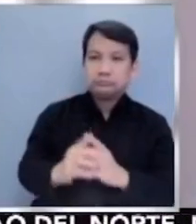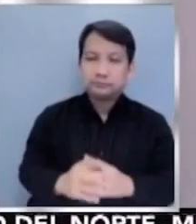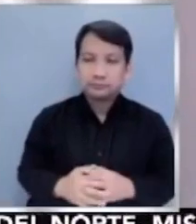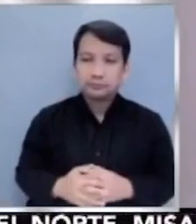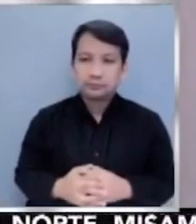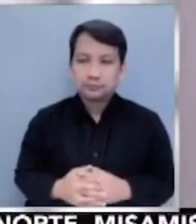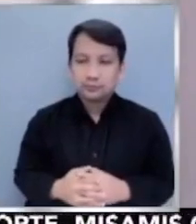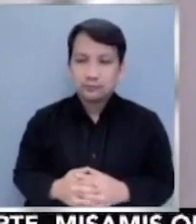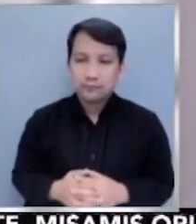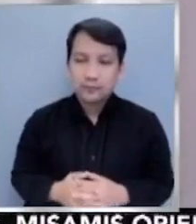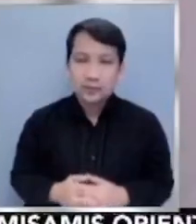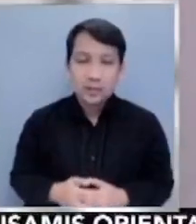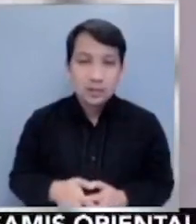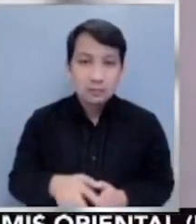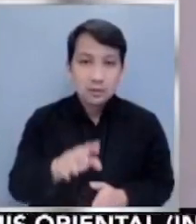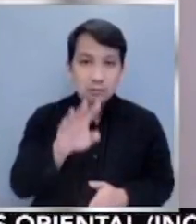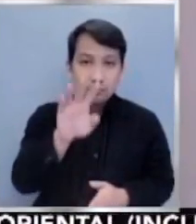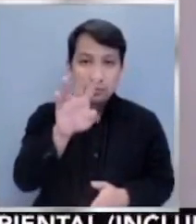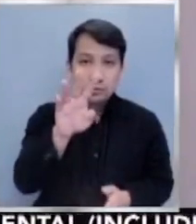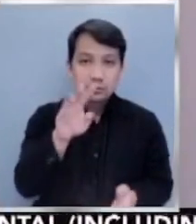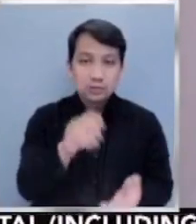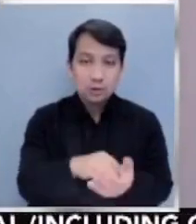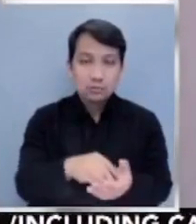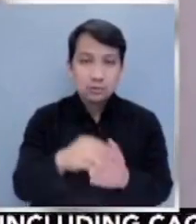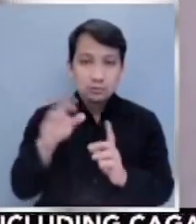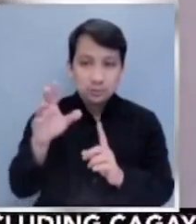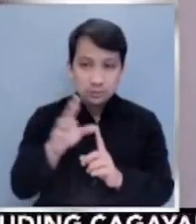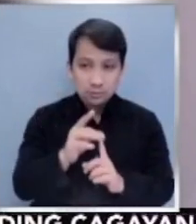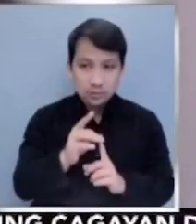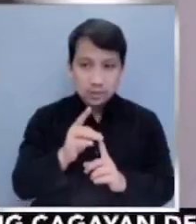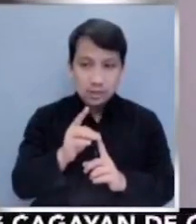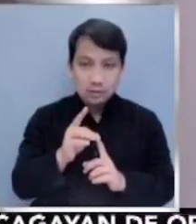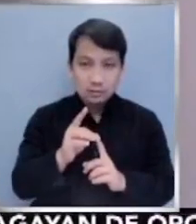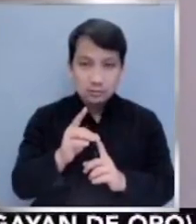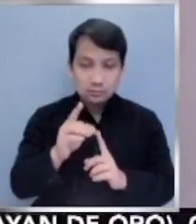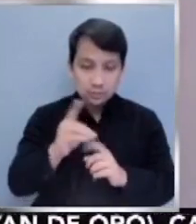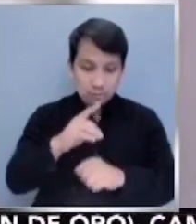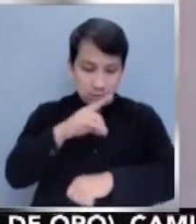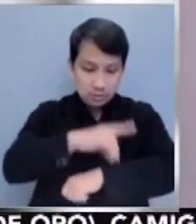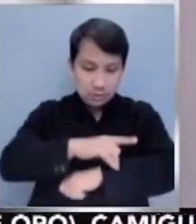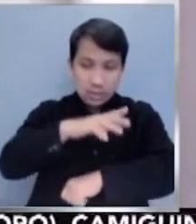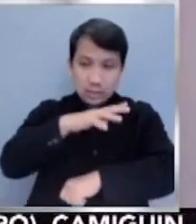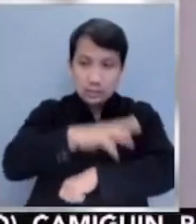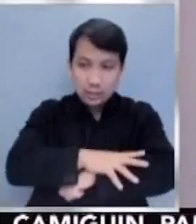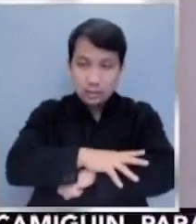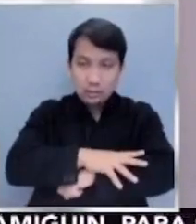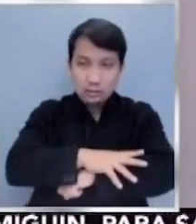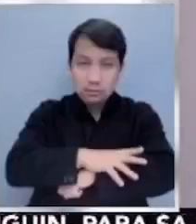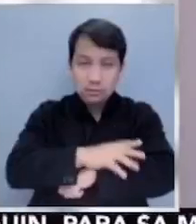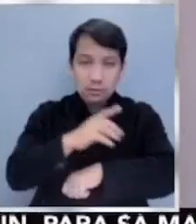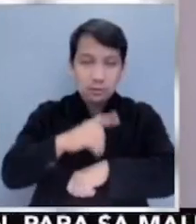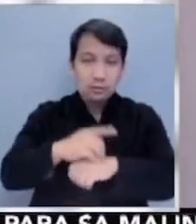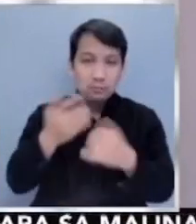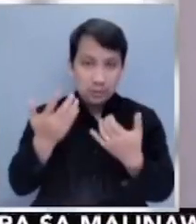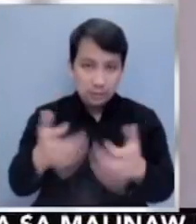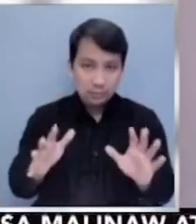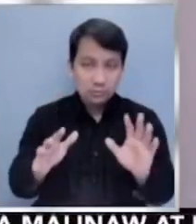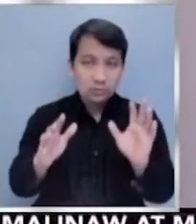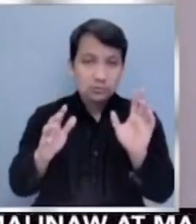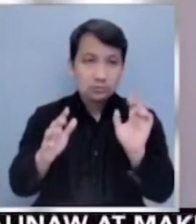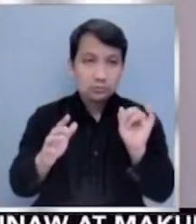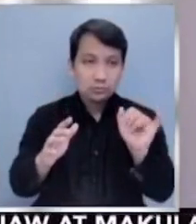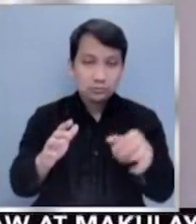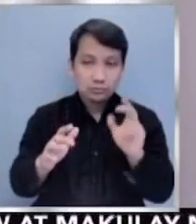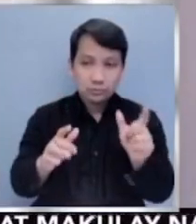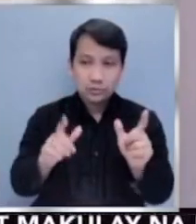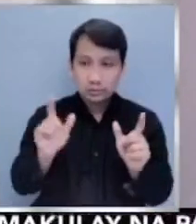Mahigit 4,000 na ang mga tinamaan ng dengue sa Metro Manila mula pumasok ang 2022. Mahigit